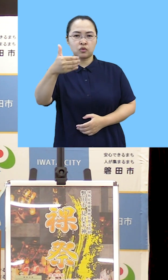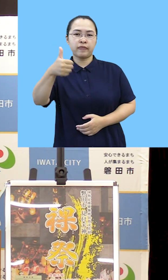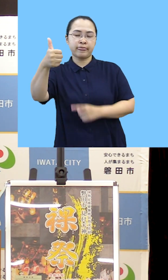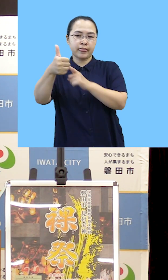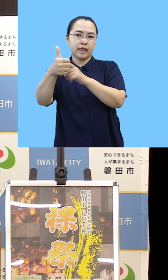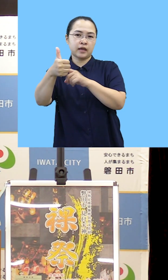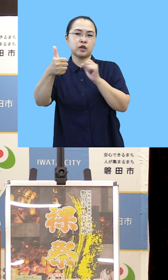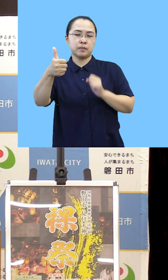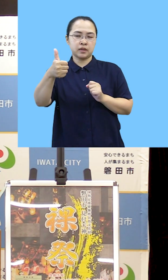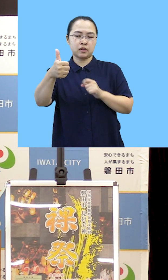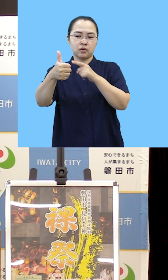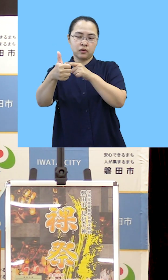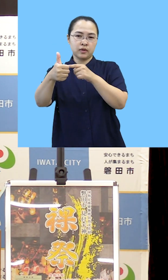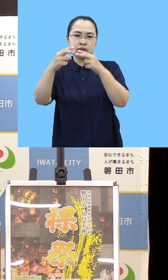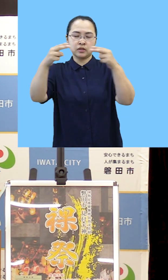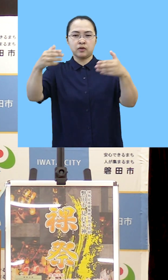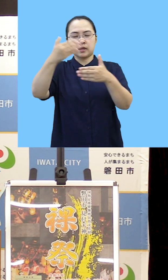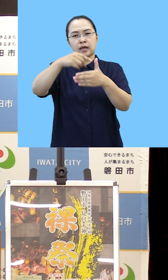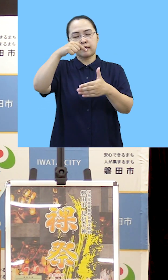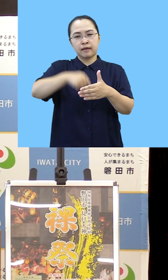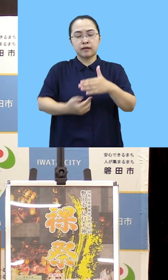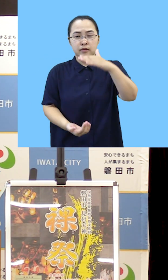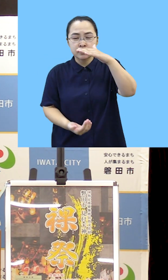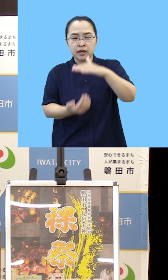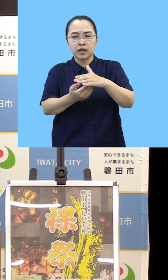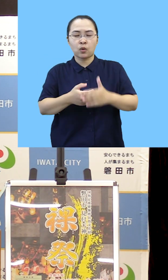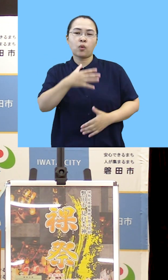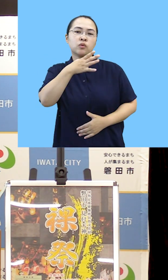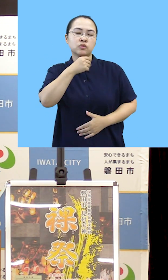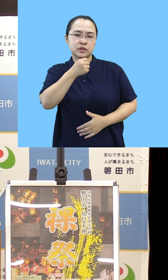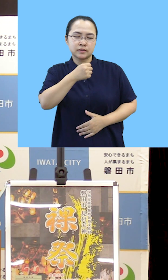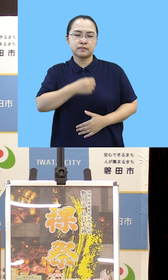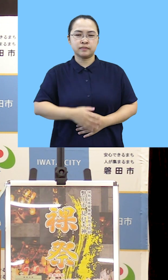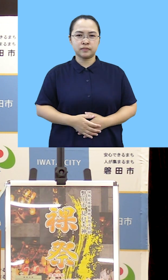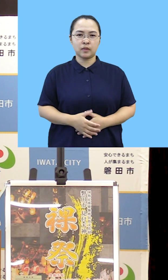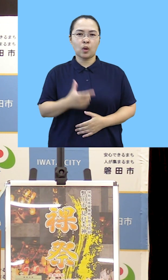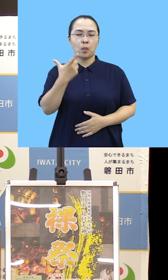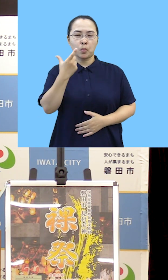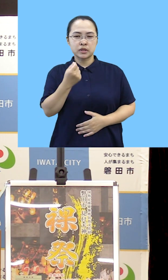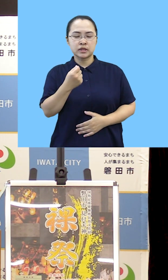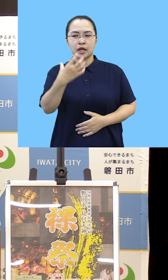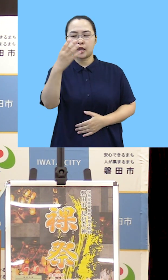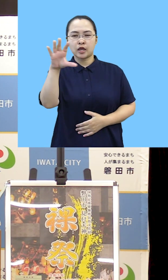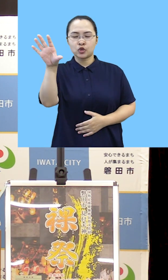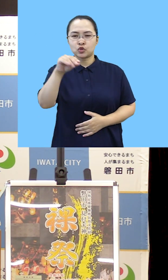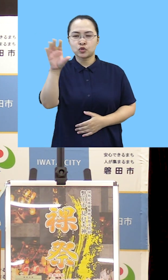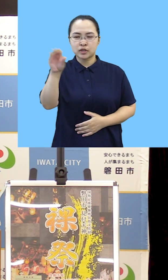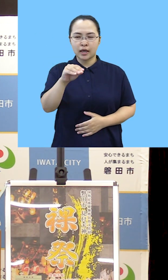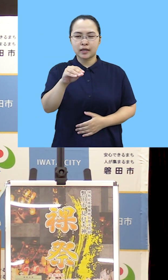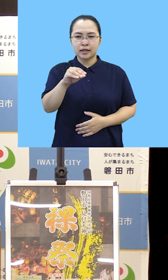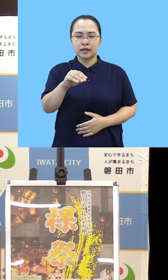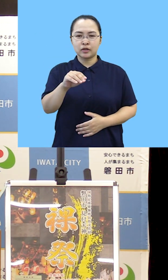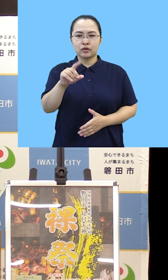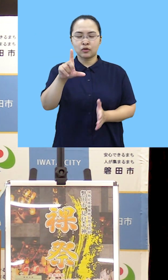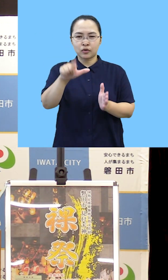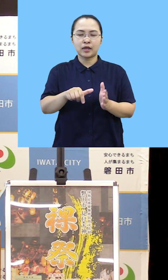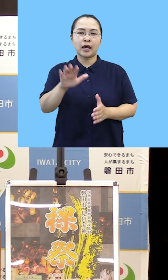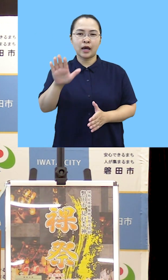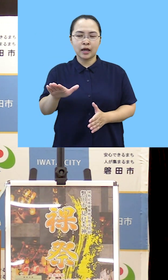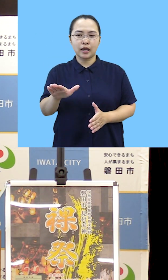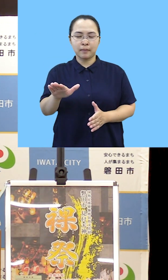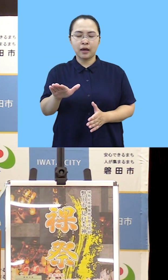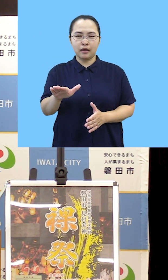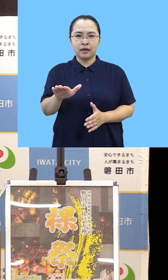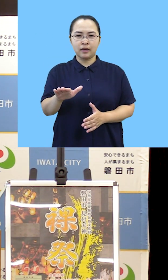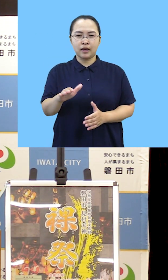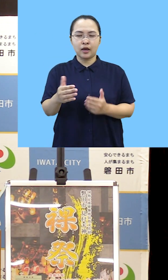が、この方が県内の最高齢ということでありますので、もし何か取材行くような機会がありましたら、こちらについ